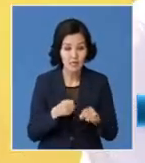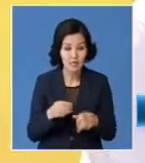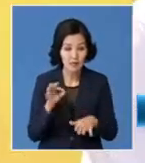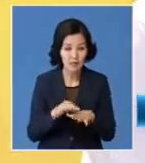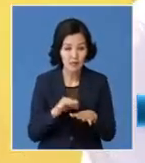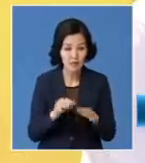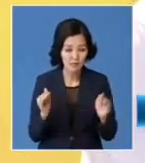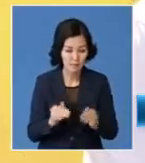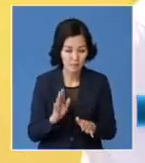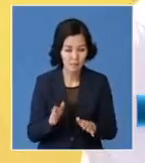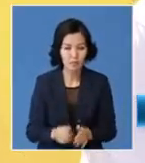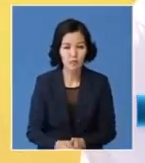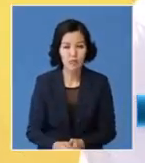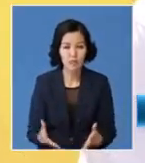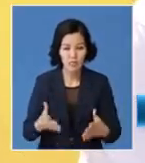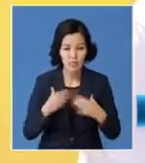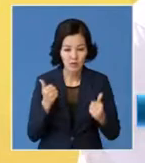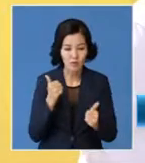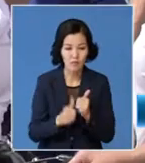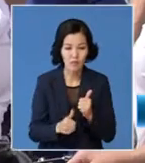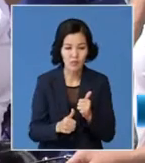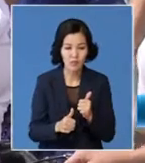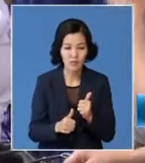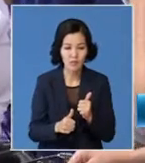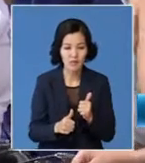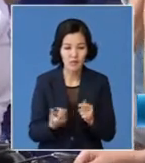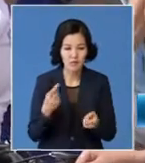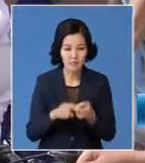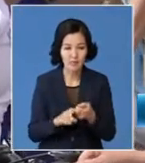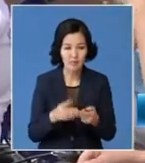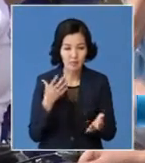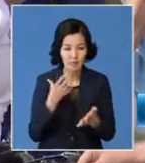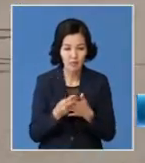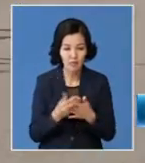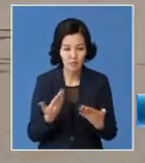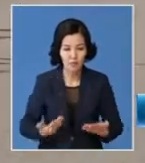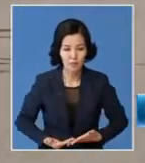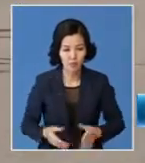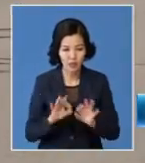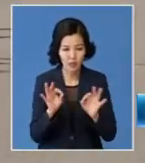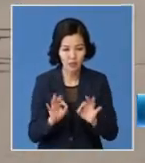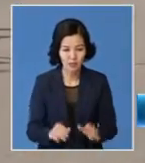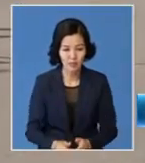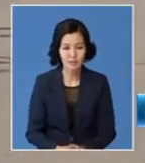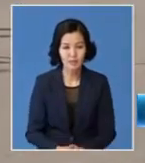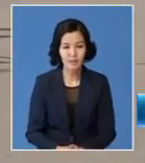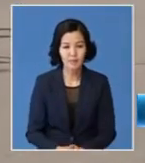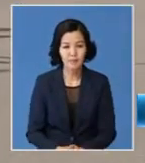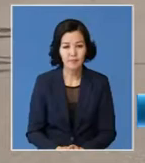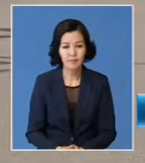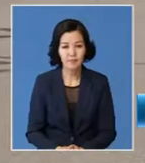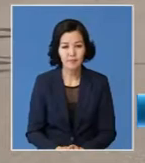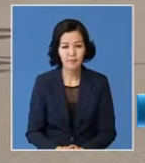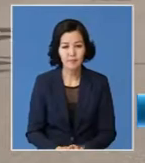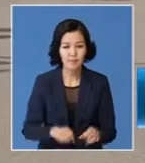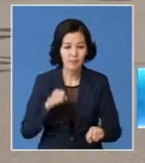будете намного реже. Ведь здоровье каждого из нас во многом зависит от нашего образа жизни. Велопробег приурочен